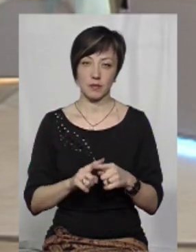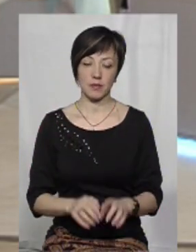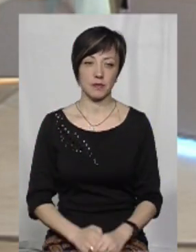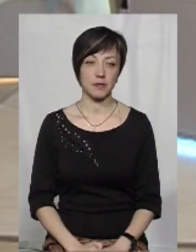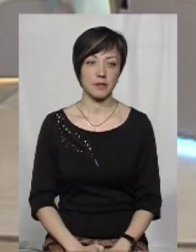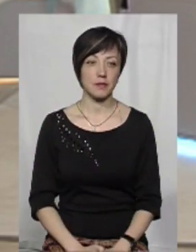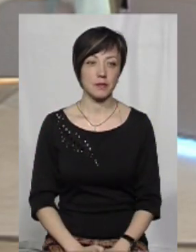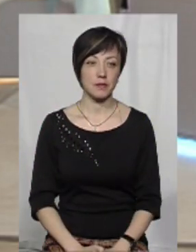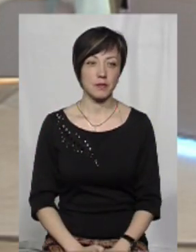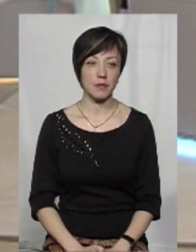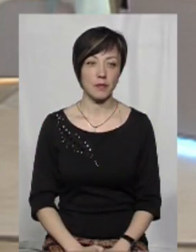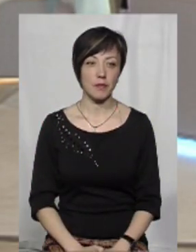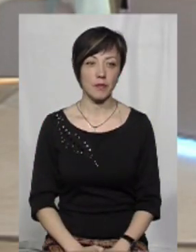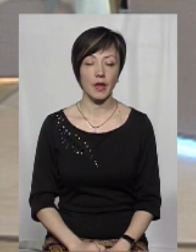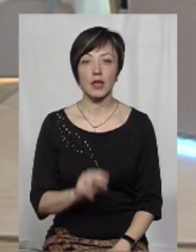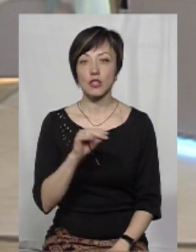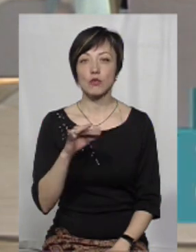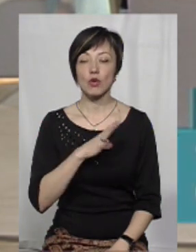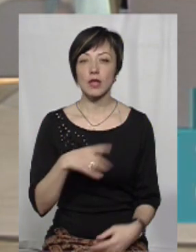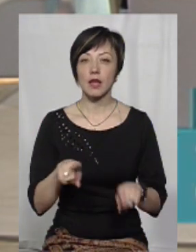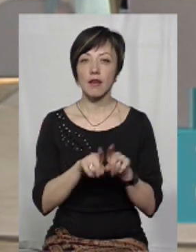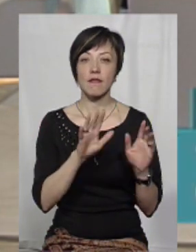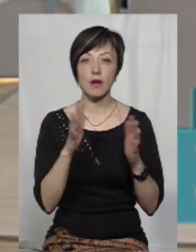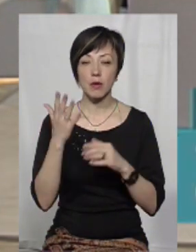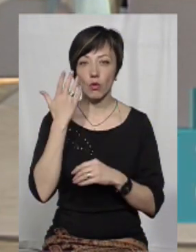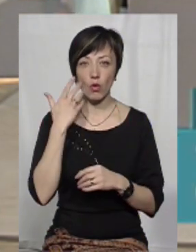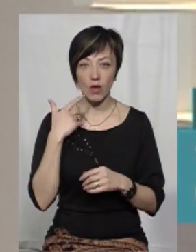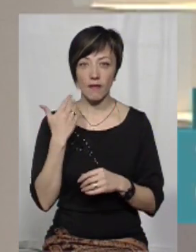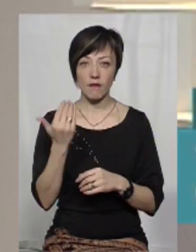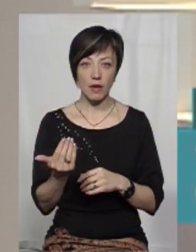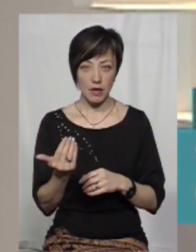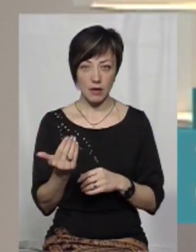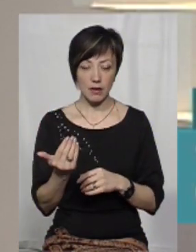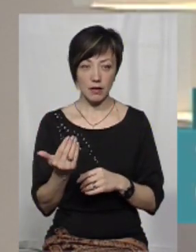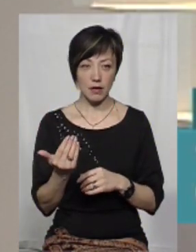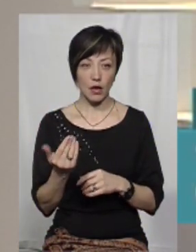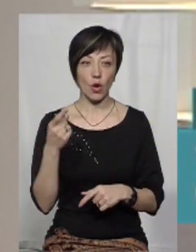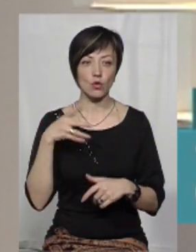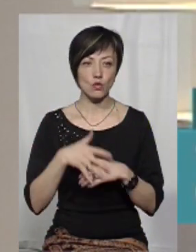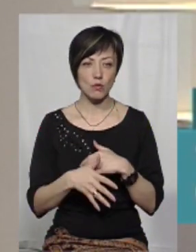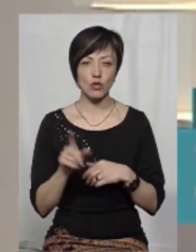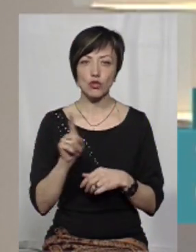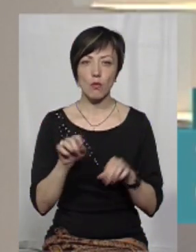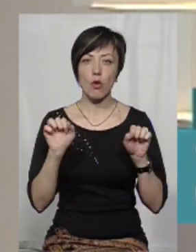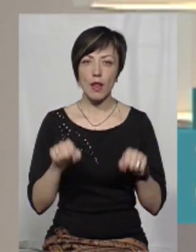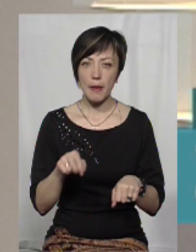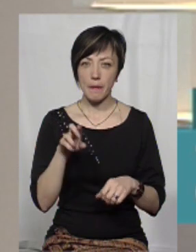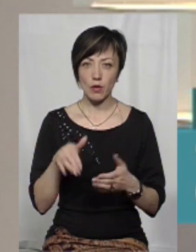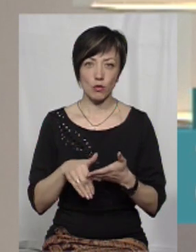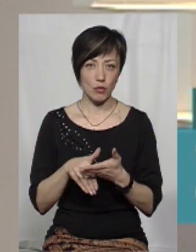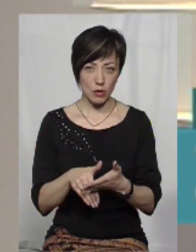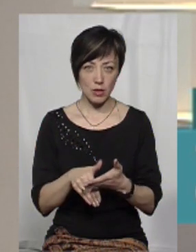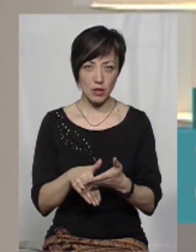соседа. Пані Олено, чи були такі випадки, коли ви, розуміючи, що могли би